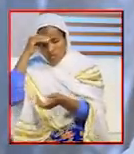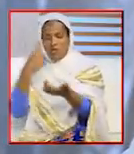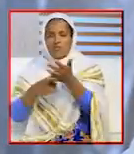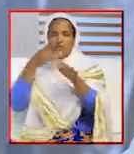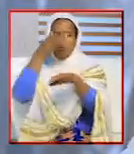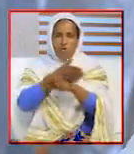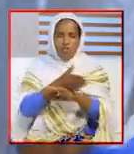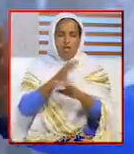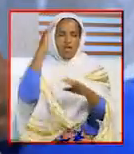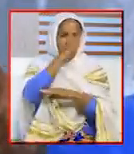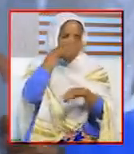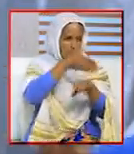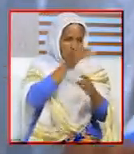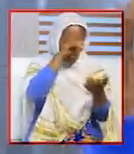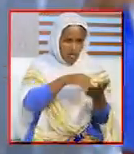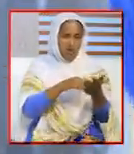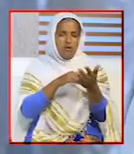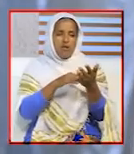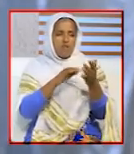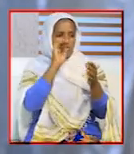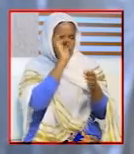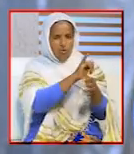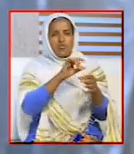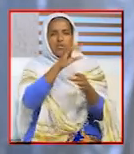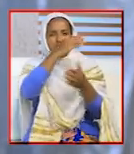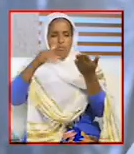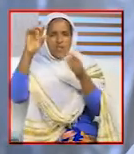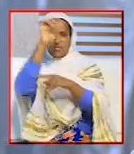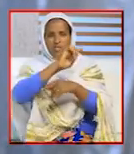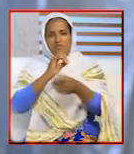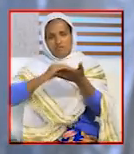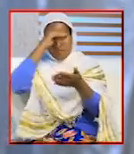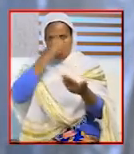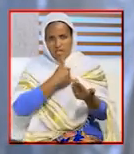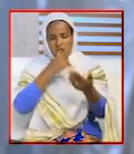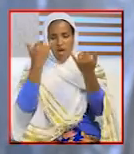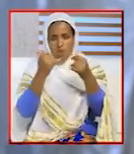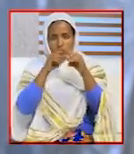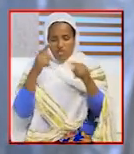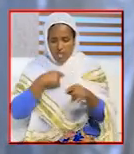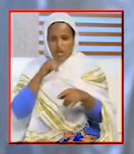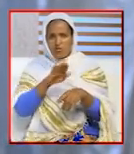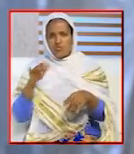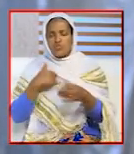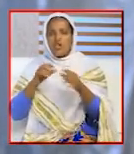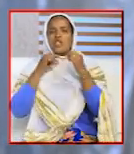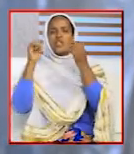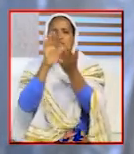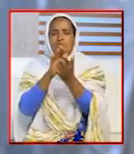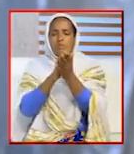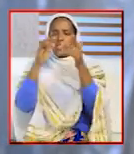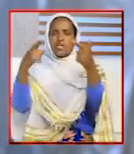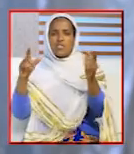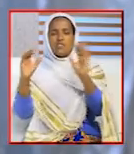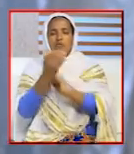ግቢያችን ከሰዓት በኋላ ደግሞ እዛው ግማሽ ሺፍት ስለነበረ። አሁን ግን የኔ ልጆች የቄስ ትምህርት ቤት